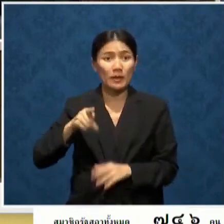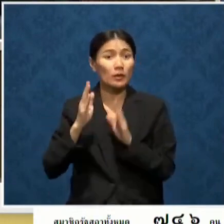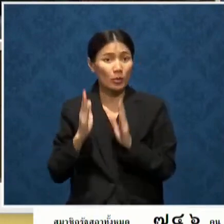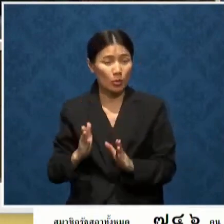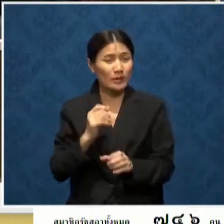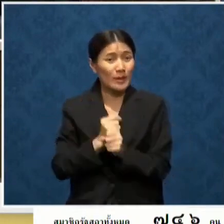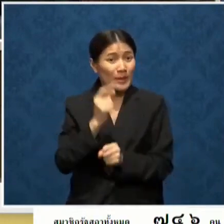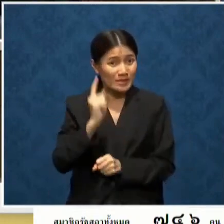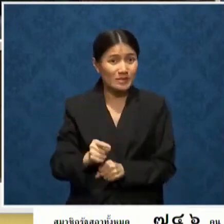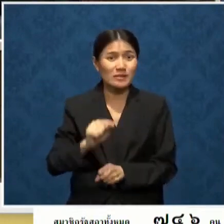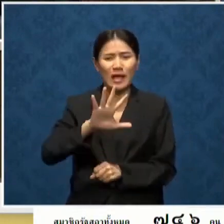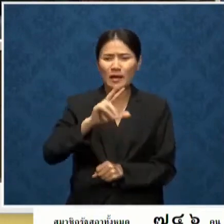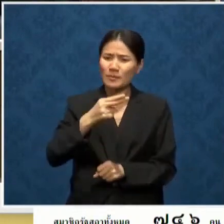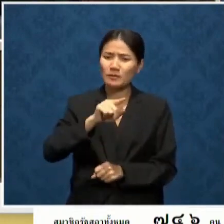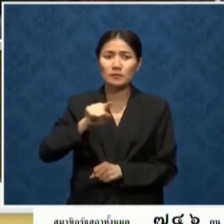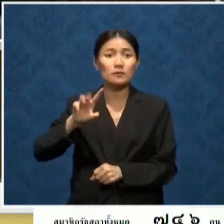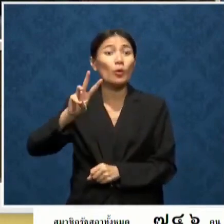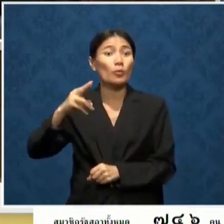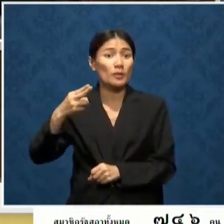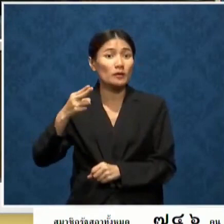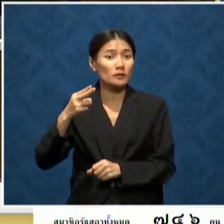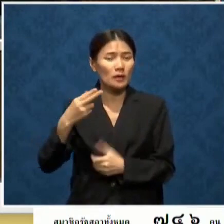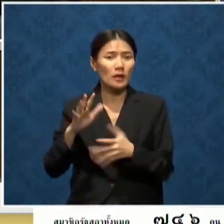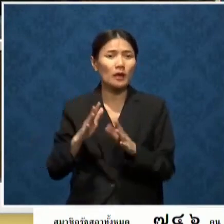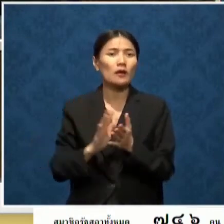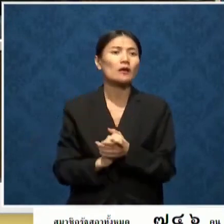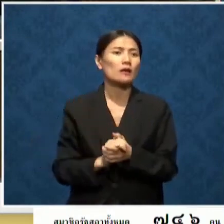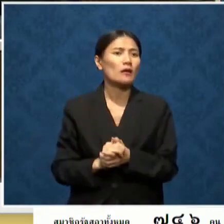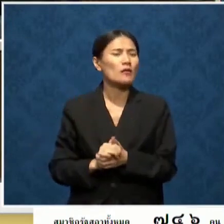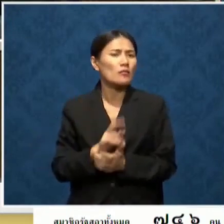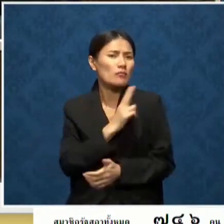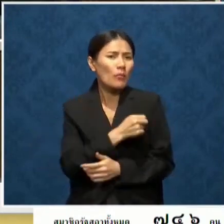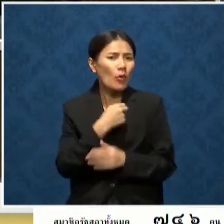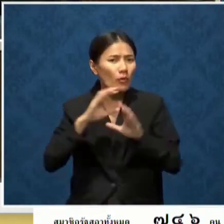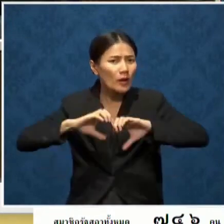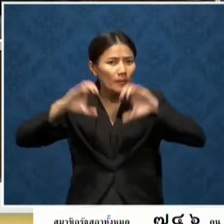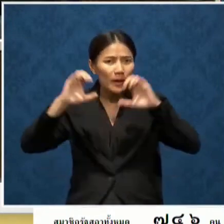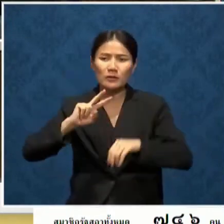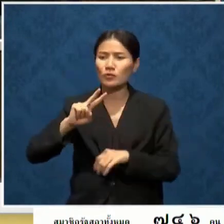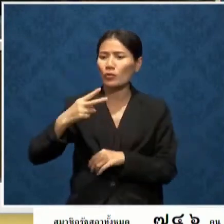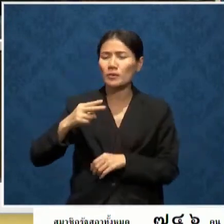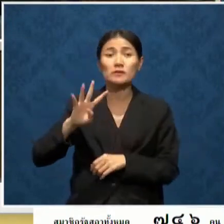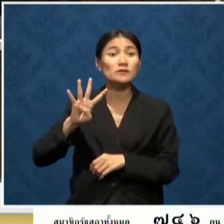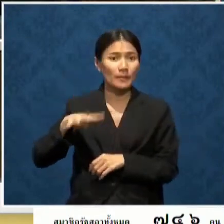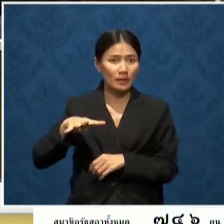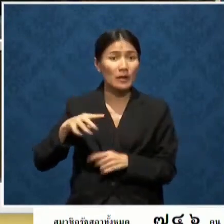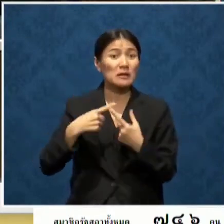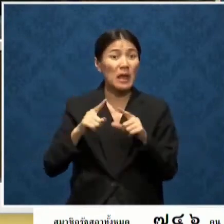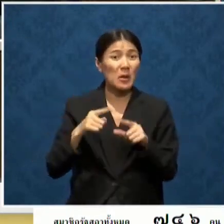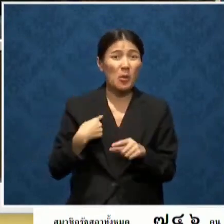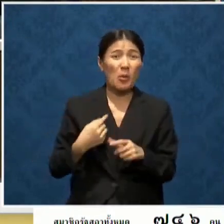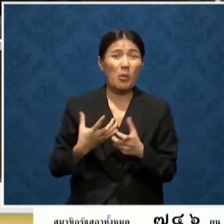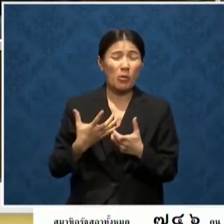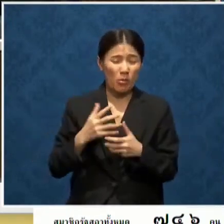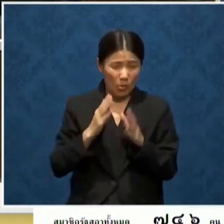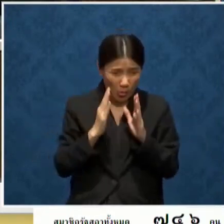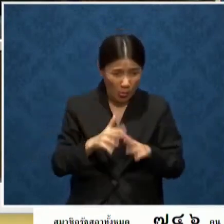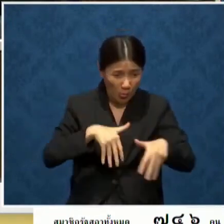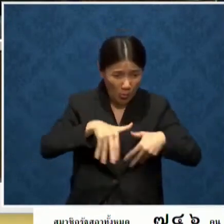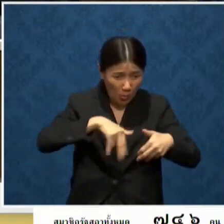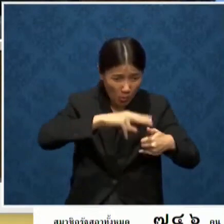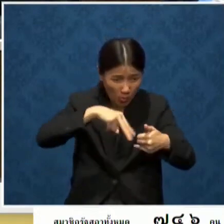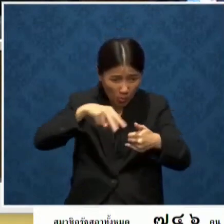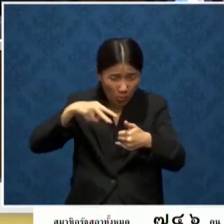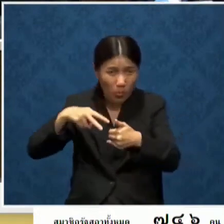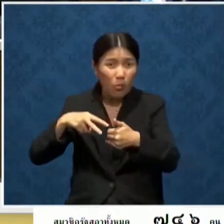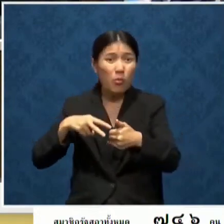มาณ 50,000-60,000 คนเท่านั้นครับส่วแพ้ในระบบของรัฐจะเหืออยประมาณ 24,000 คนแต่พาระที่ต้ดูแลชีิของคนไยและแ